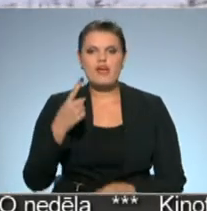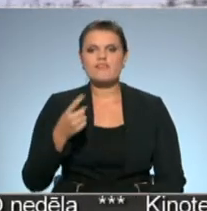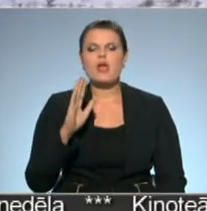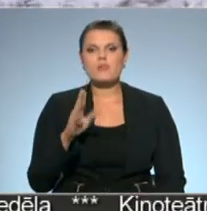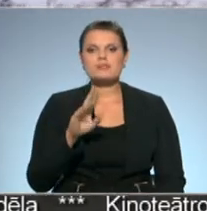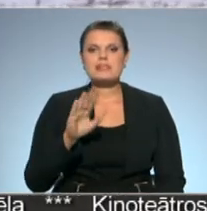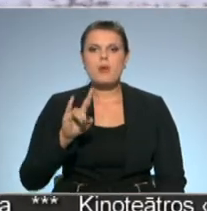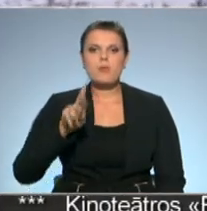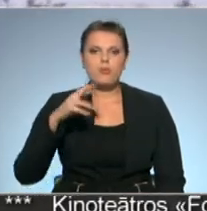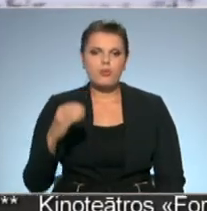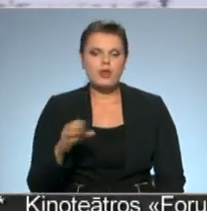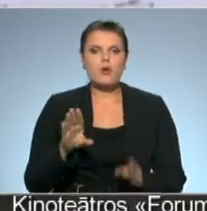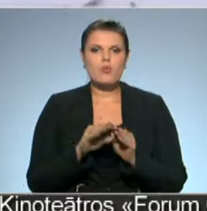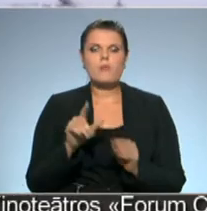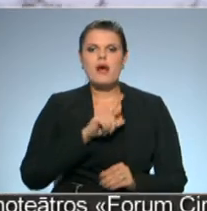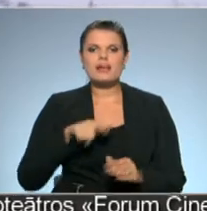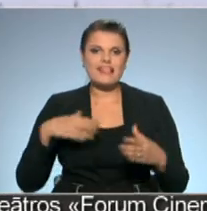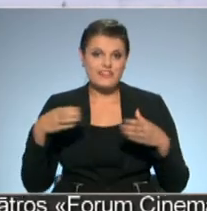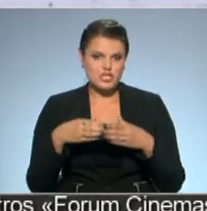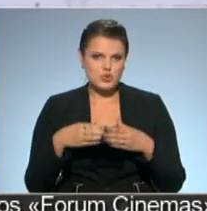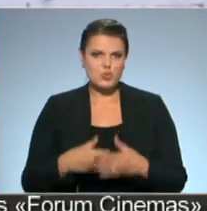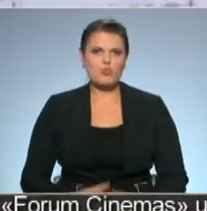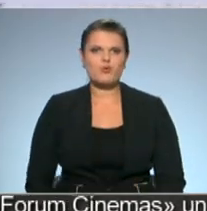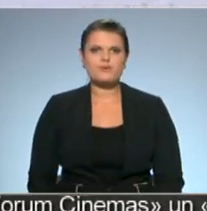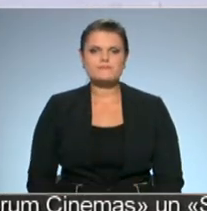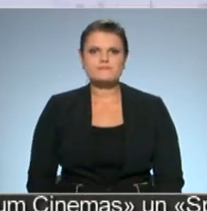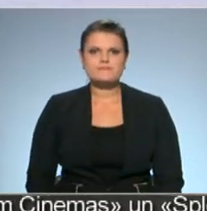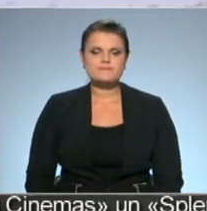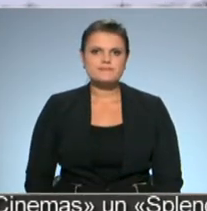Neiburga kopā ar Gas of Latvija. Liena Laviņa, Mārtiņš Šalms, Latvijas televīzija.